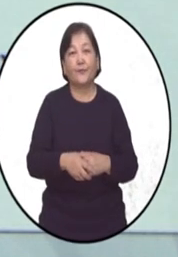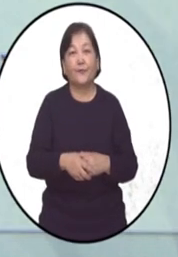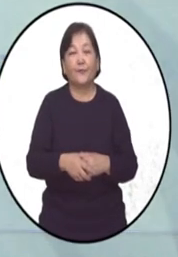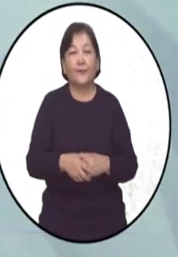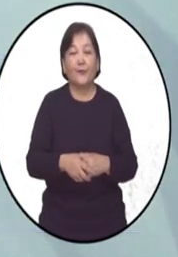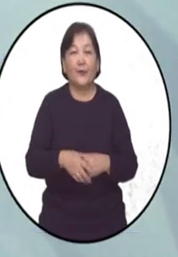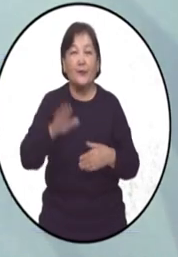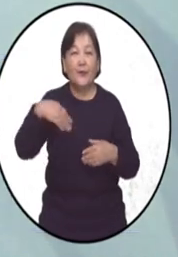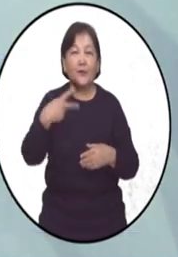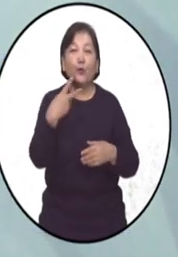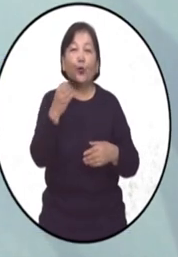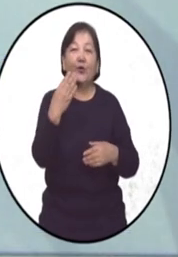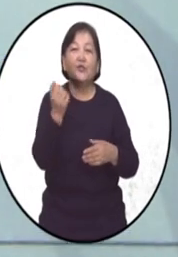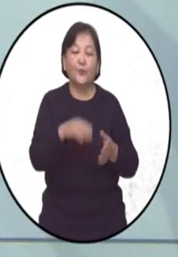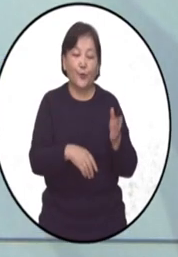За дараагийн үе шатна.